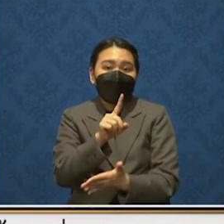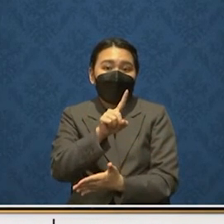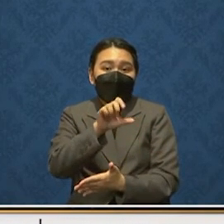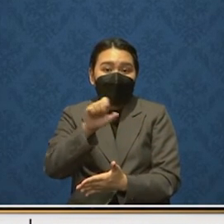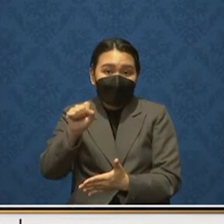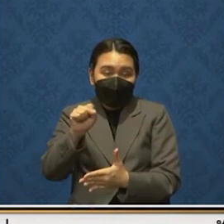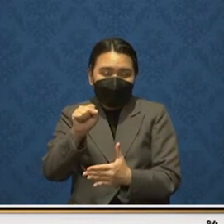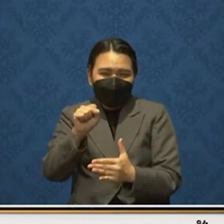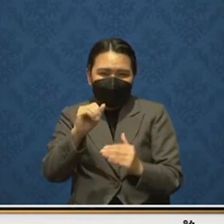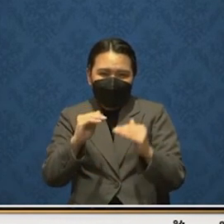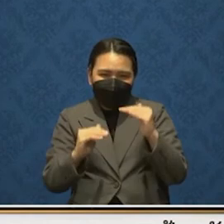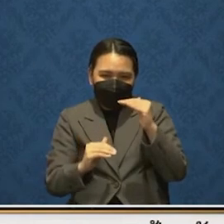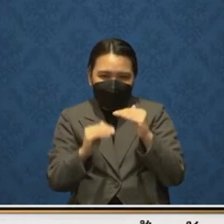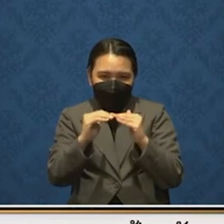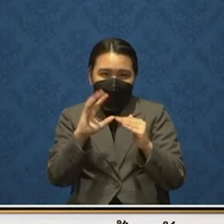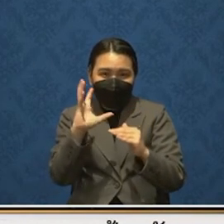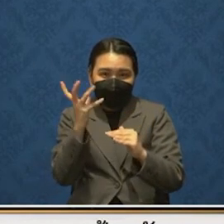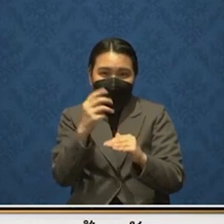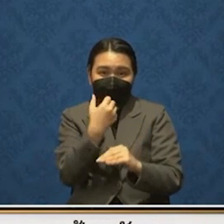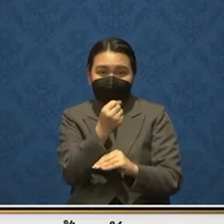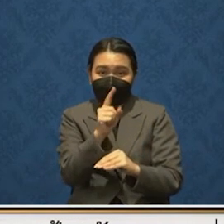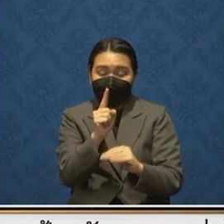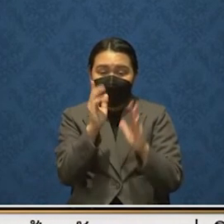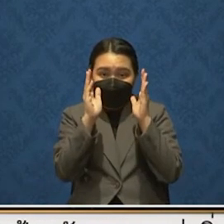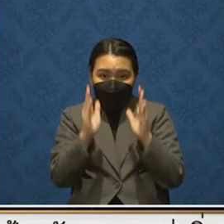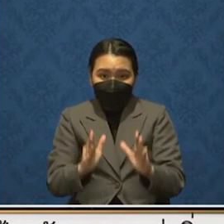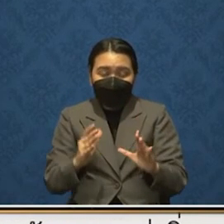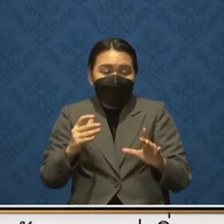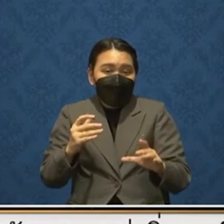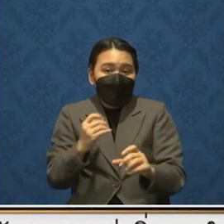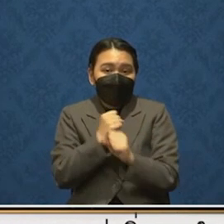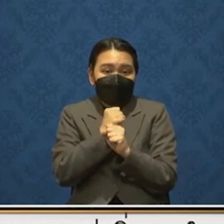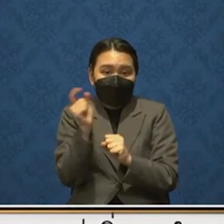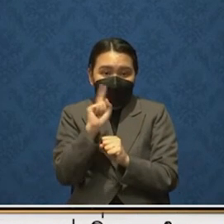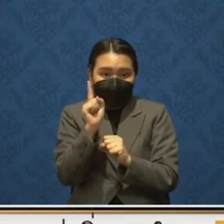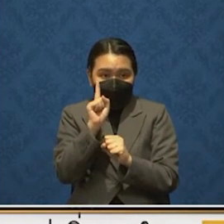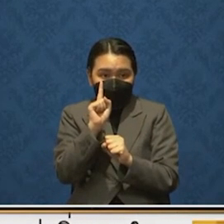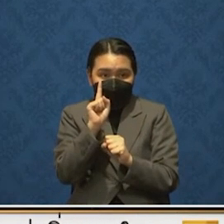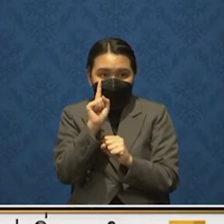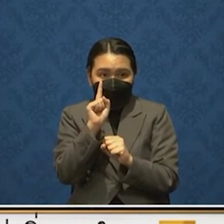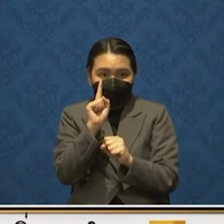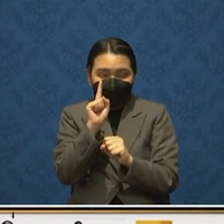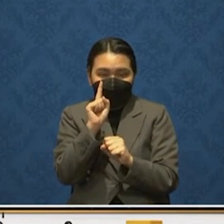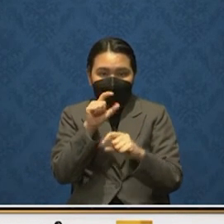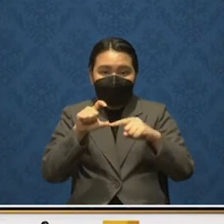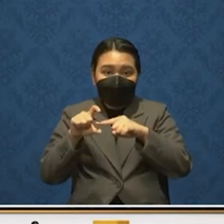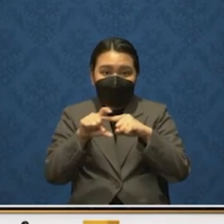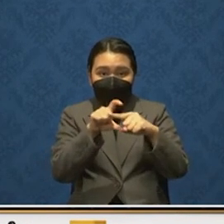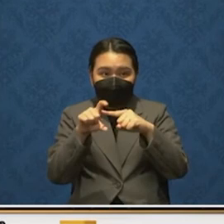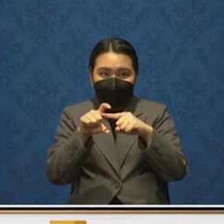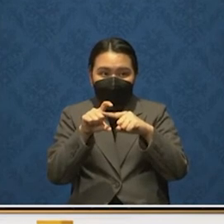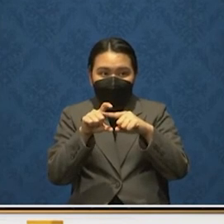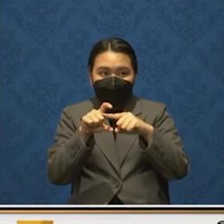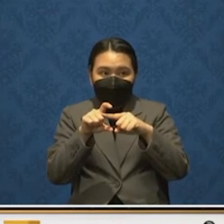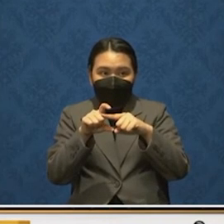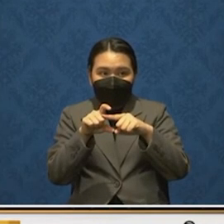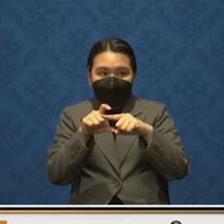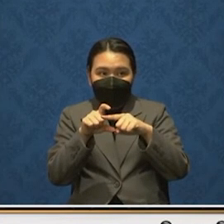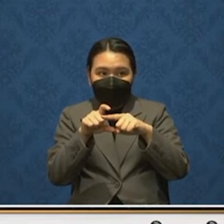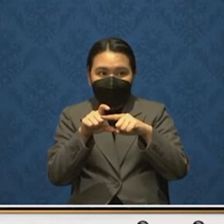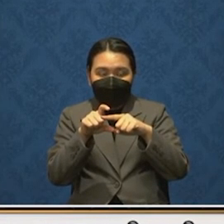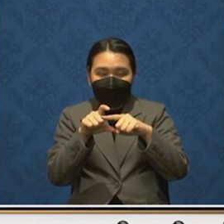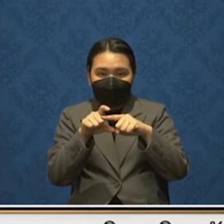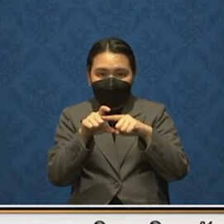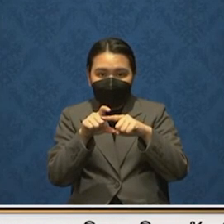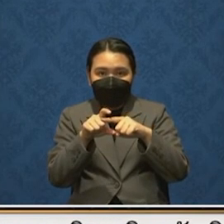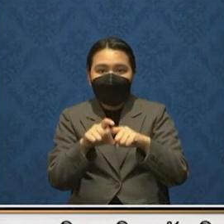ของโลกที่ 11 คนสรุปแล้วว่าอัทาเธอรกของโลกน่ะ 11 คนนะคร